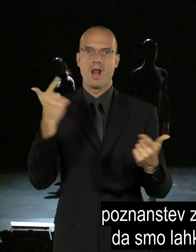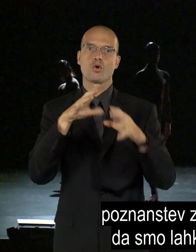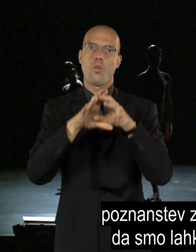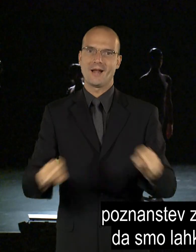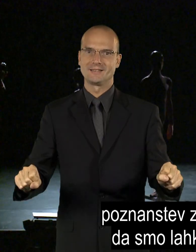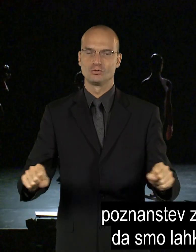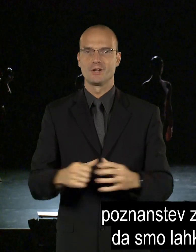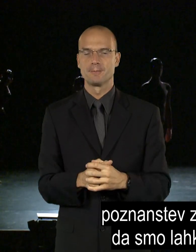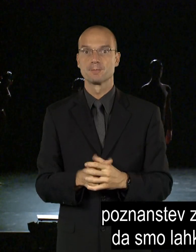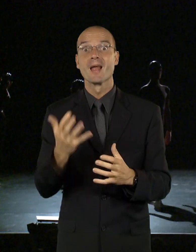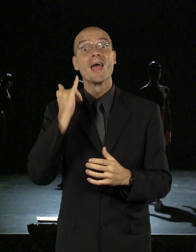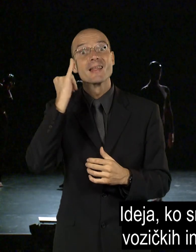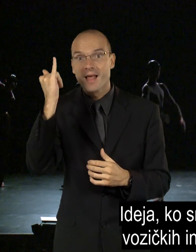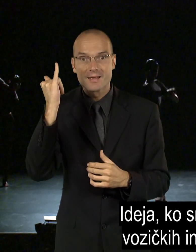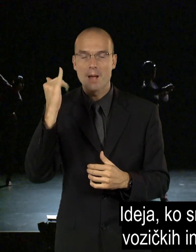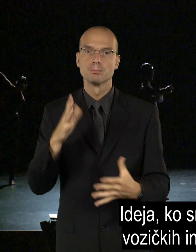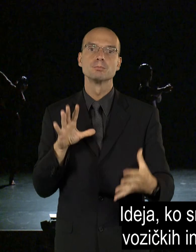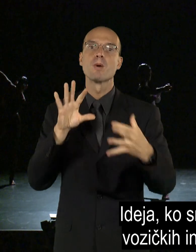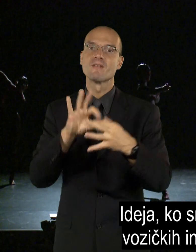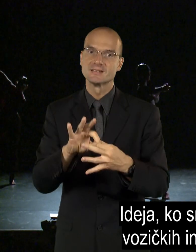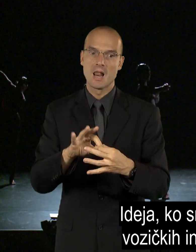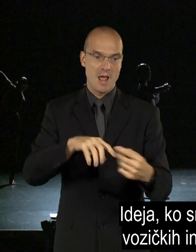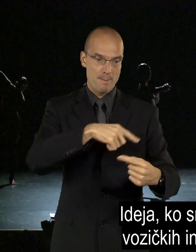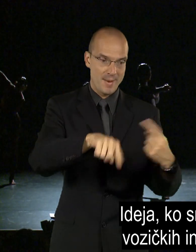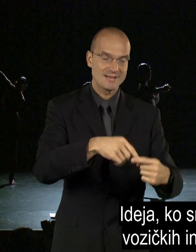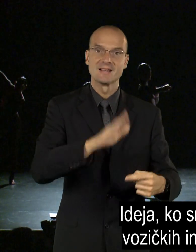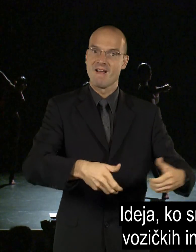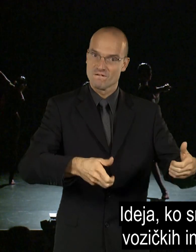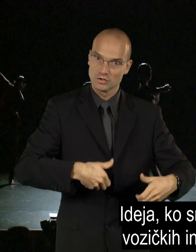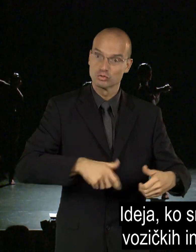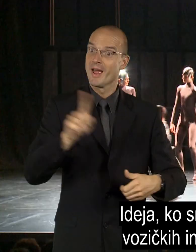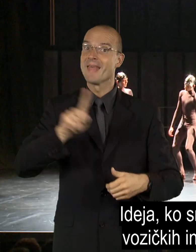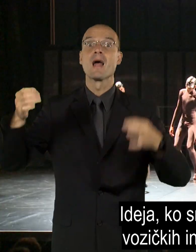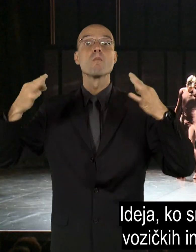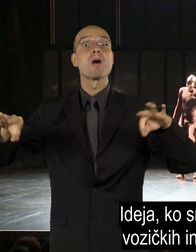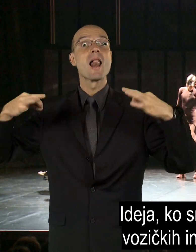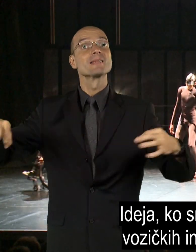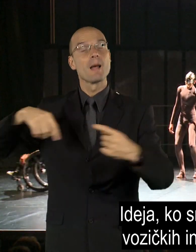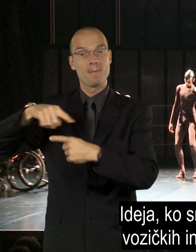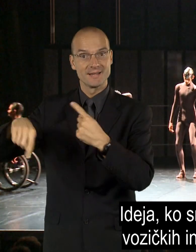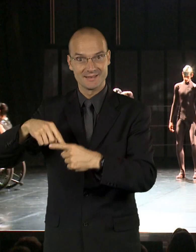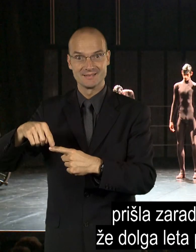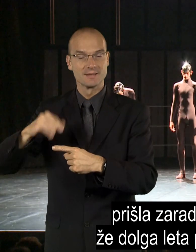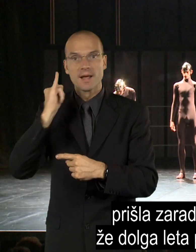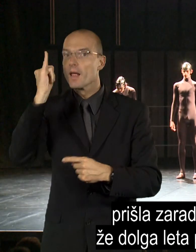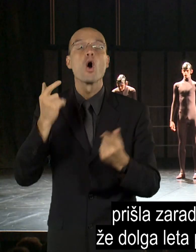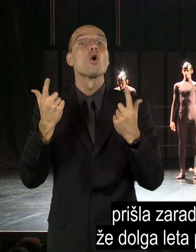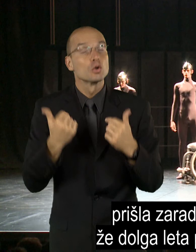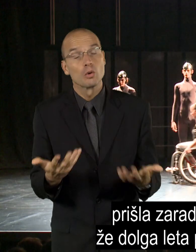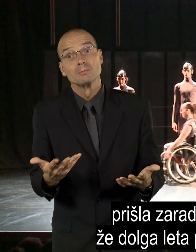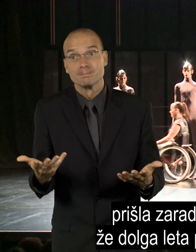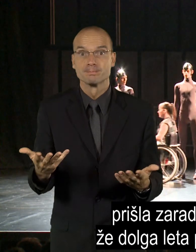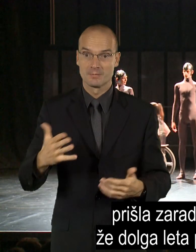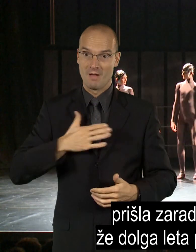idejo realizirali. Ideja, da smo združili plesalce na vozičkih in pa baletne plesalce, je prišla pač zaradi tega,